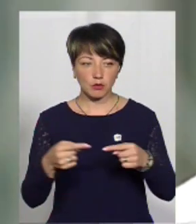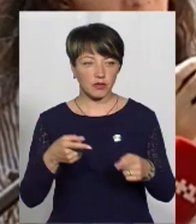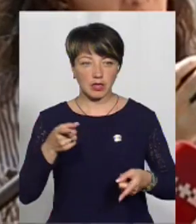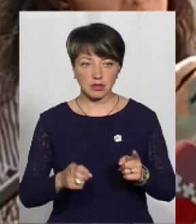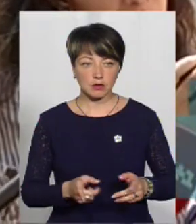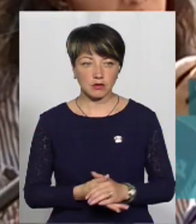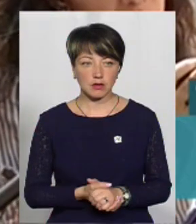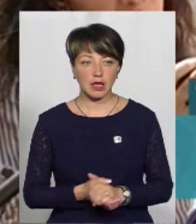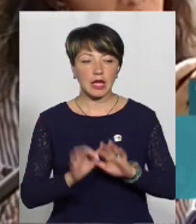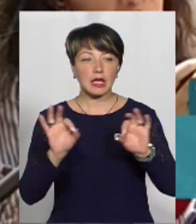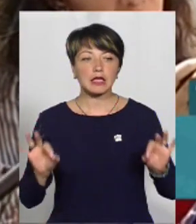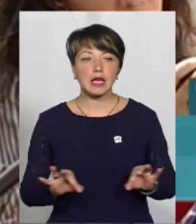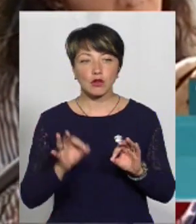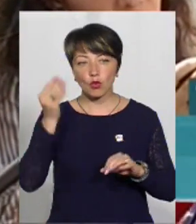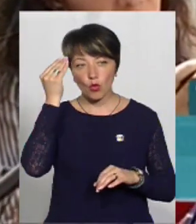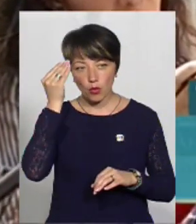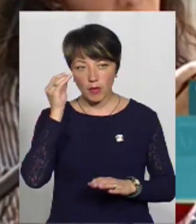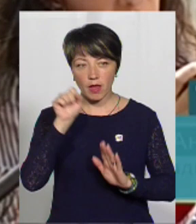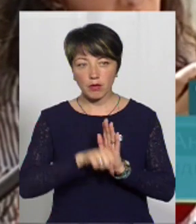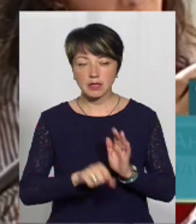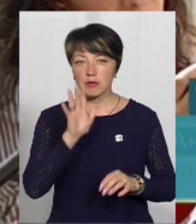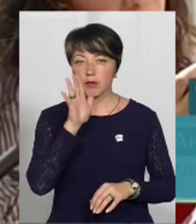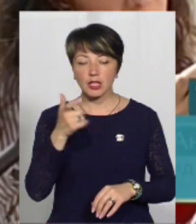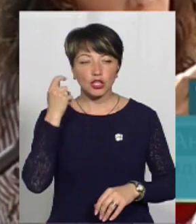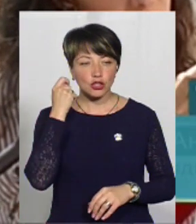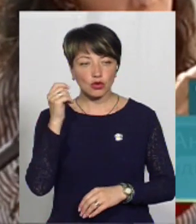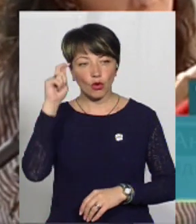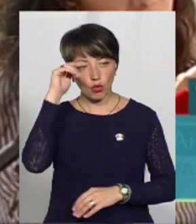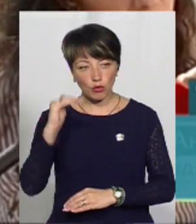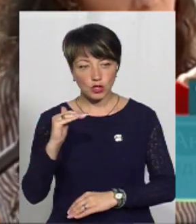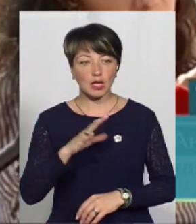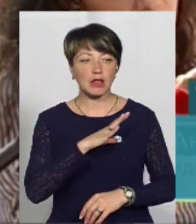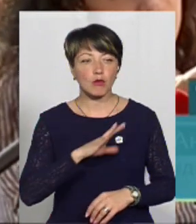дійсності. Ніякого умислу на вбивство 5-річного хлопчика в жодної особи не